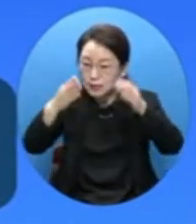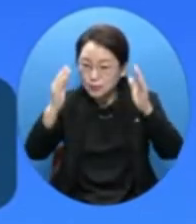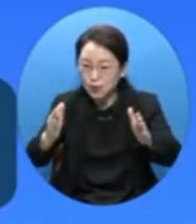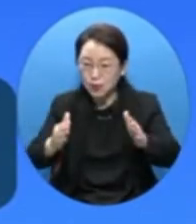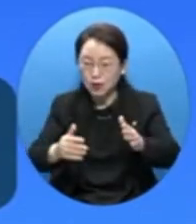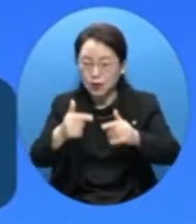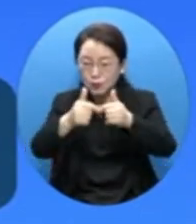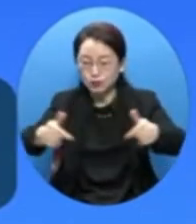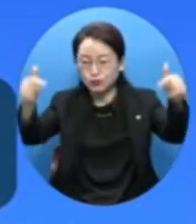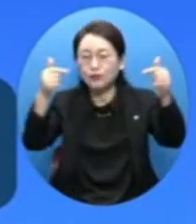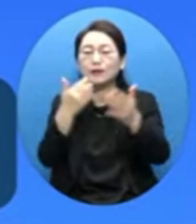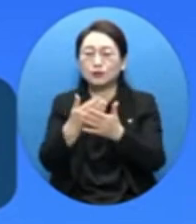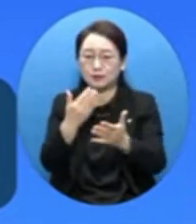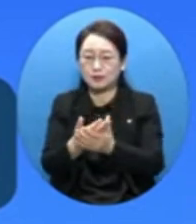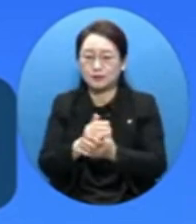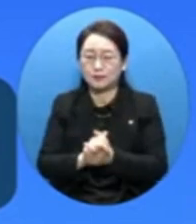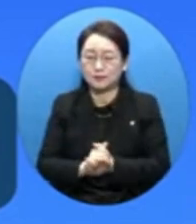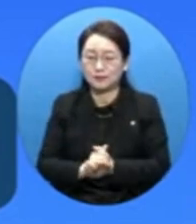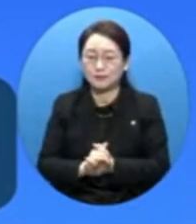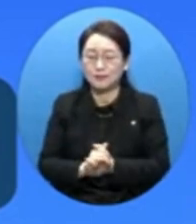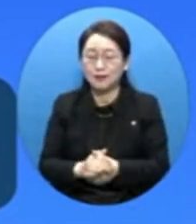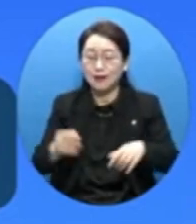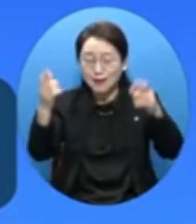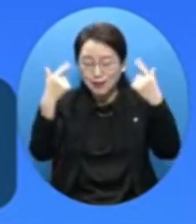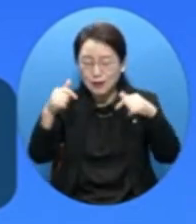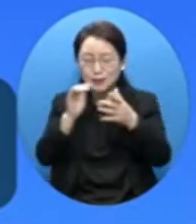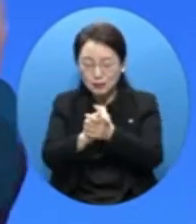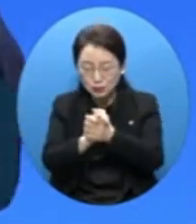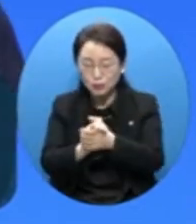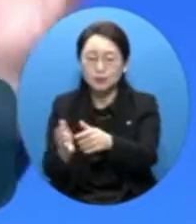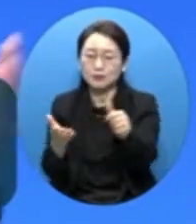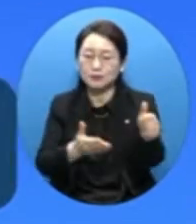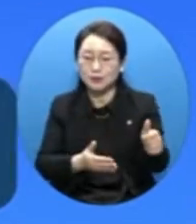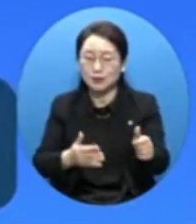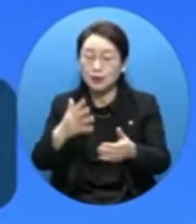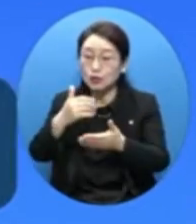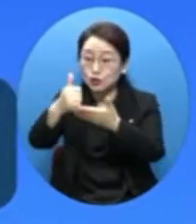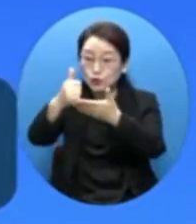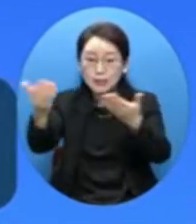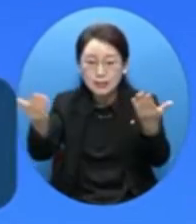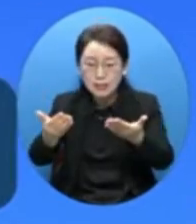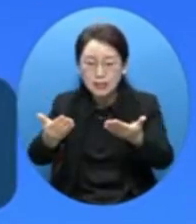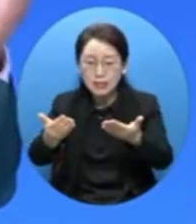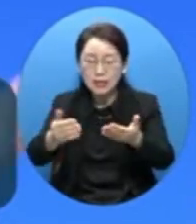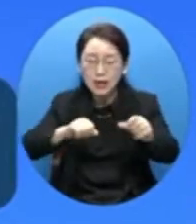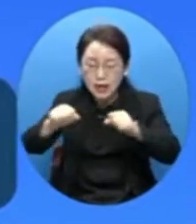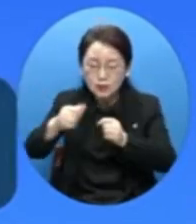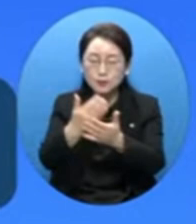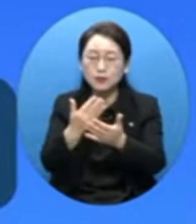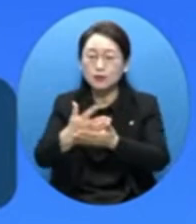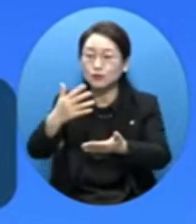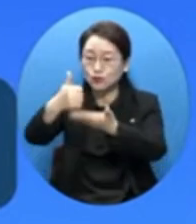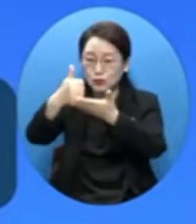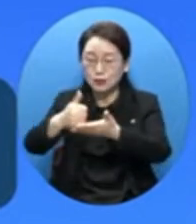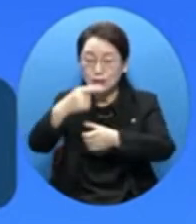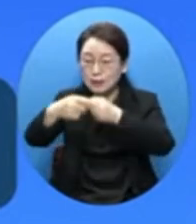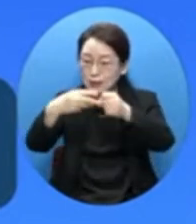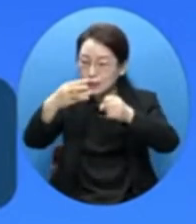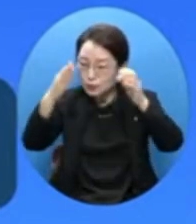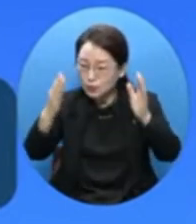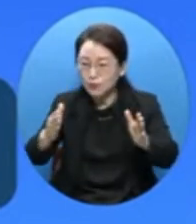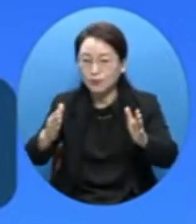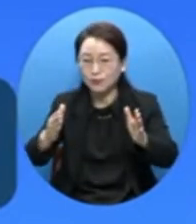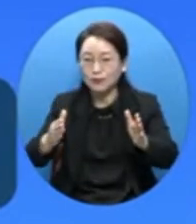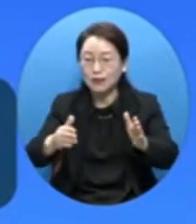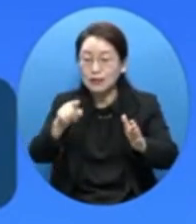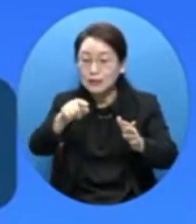부흥하게 하옵소서. 날마다 그렇게 기도하시기 바랍니다. 주님의 일을 하시옵소서. 주의 일이 수년 내에 우리